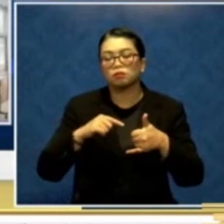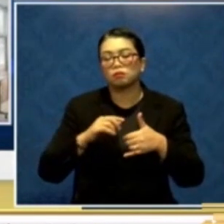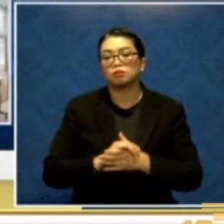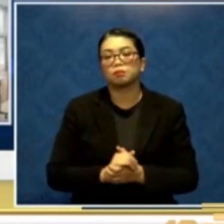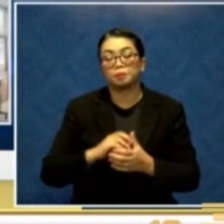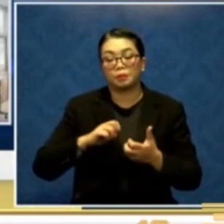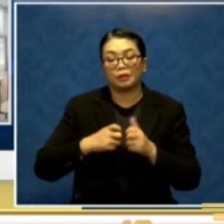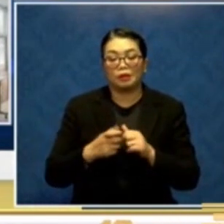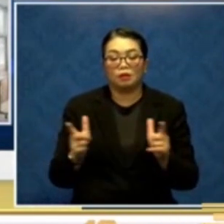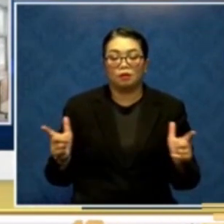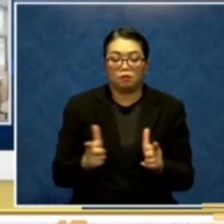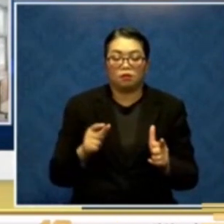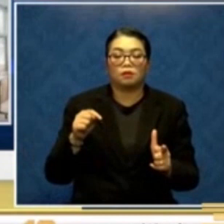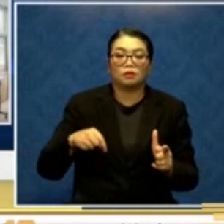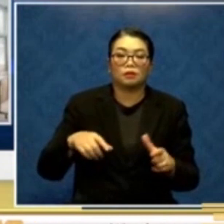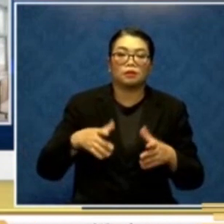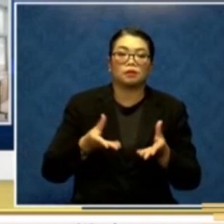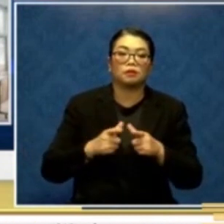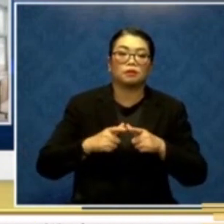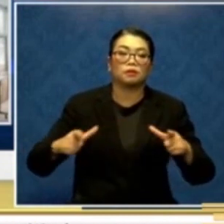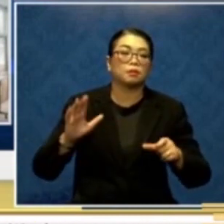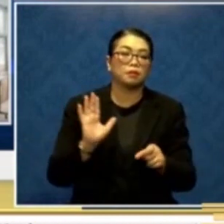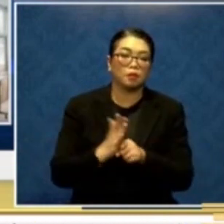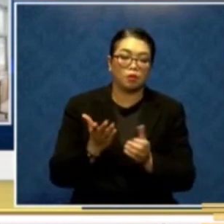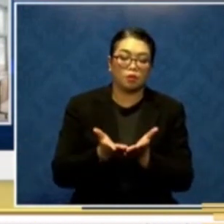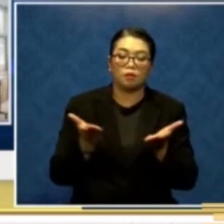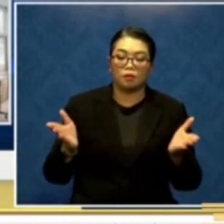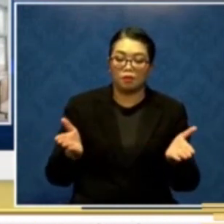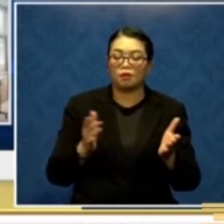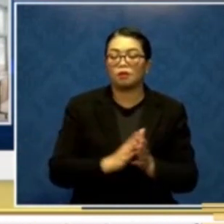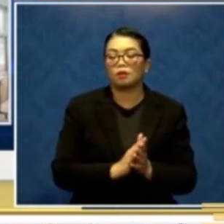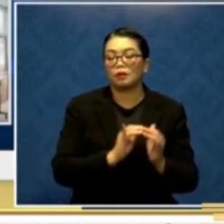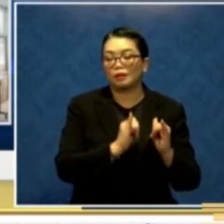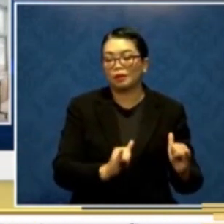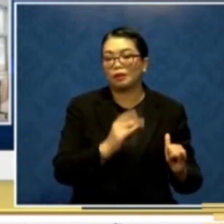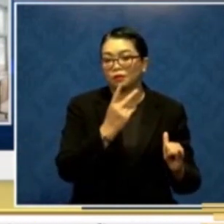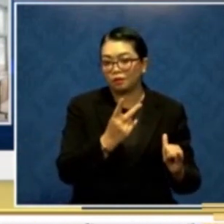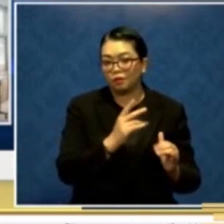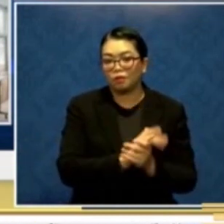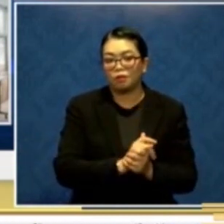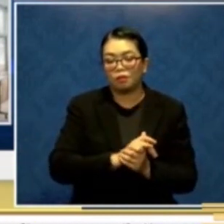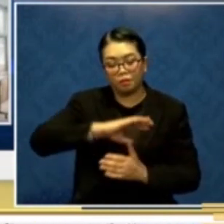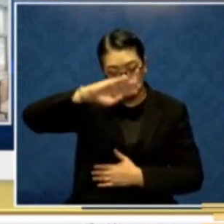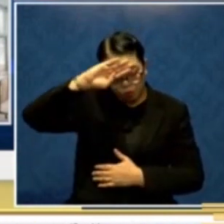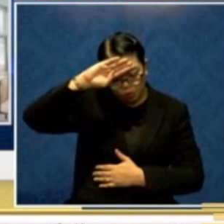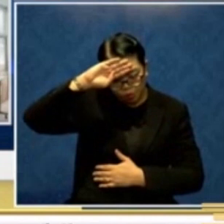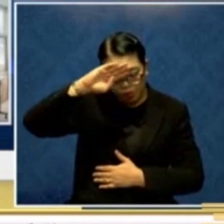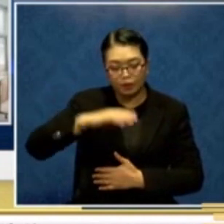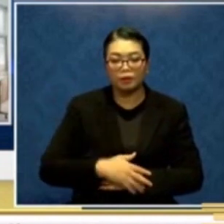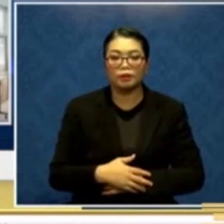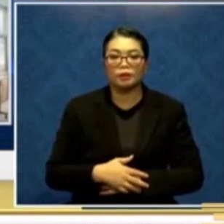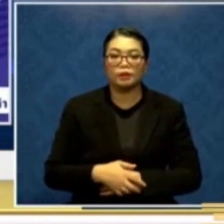ข้อจำกดด้านสถานที่โซนแยกจำนนสองเตียงสำหรบผปวยที่มีในยะถอนพิษ